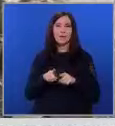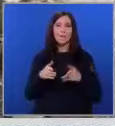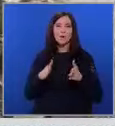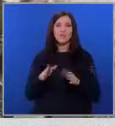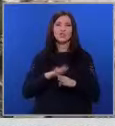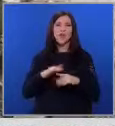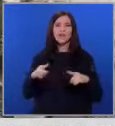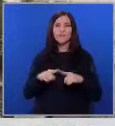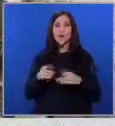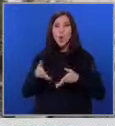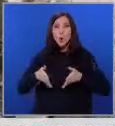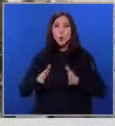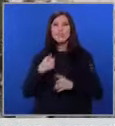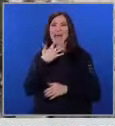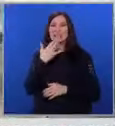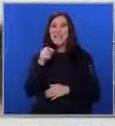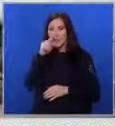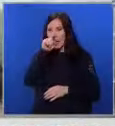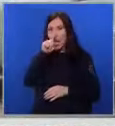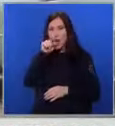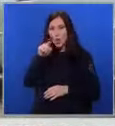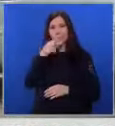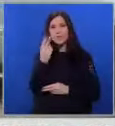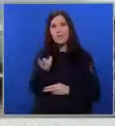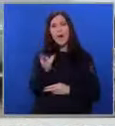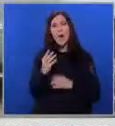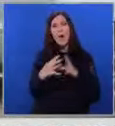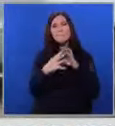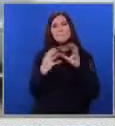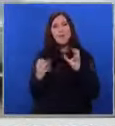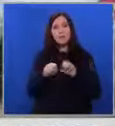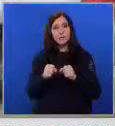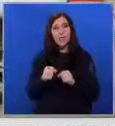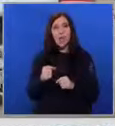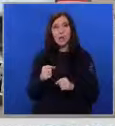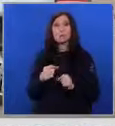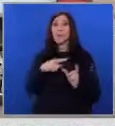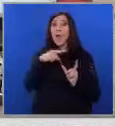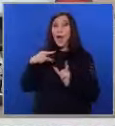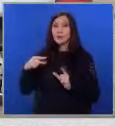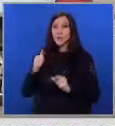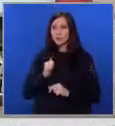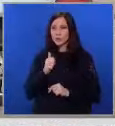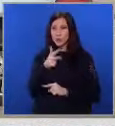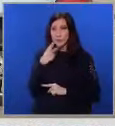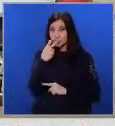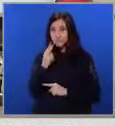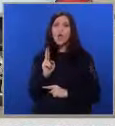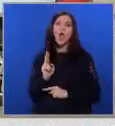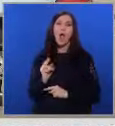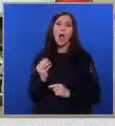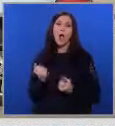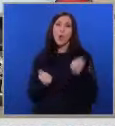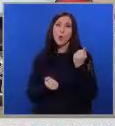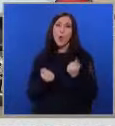улица Златен рог видял пикап в нарушение. На кадри от охранителна камера се вижда как колата на обвиняемия е била в